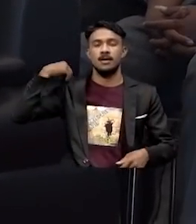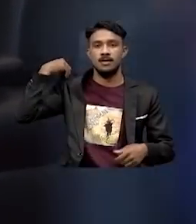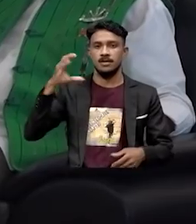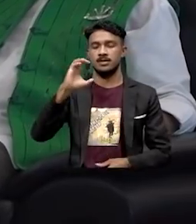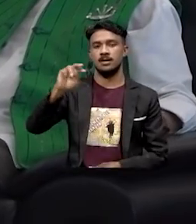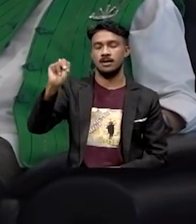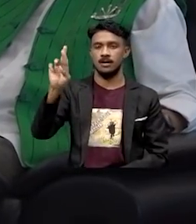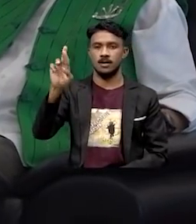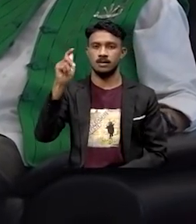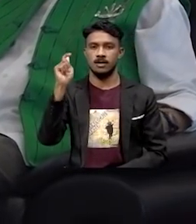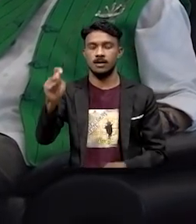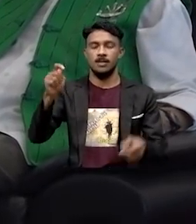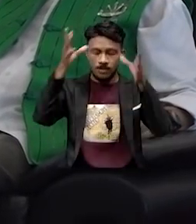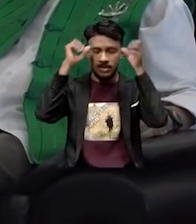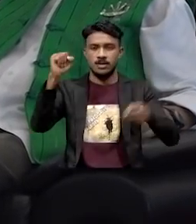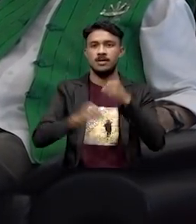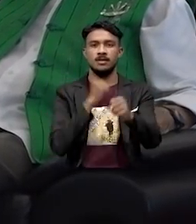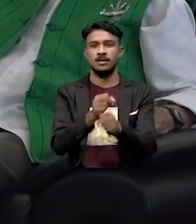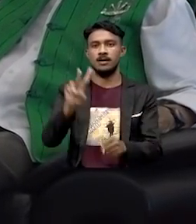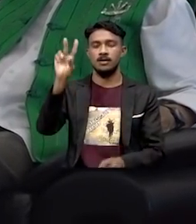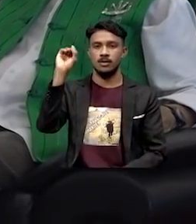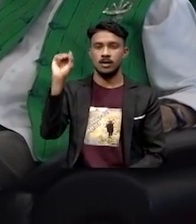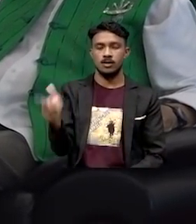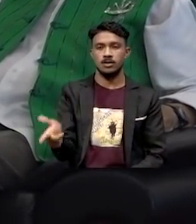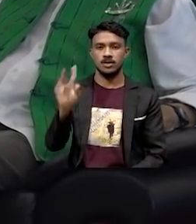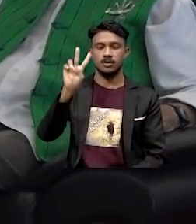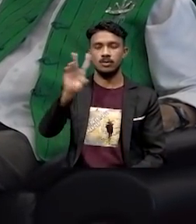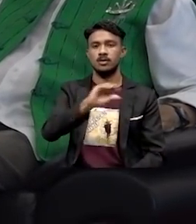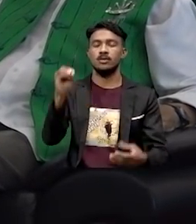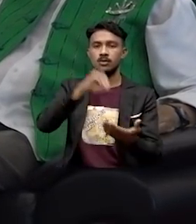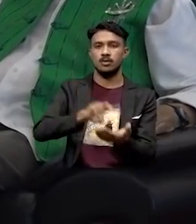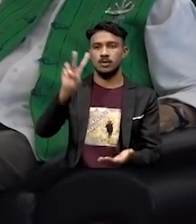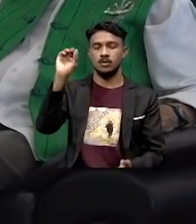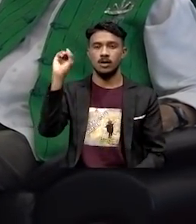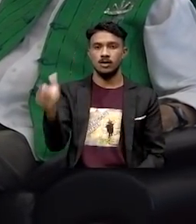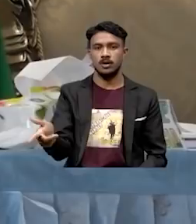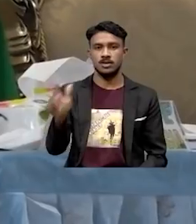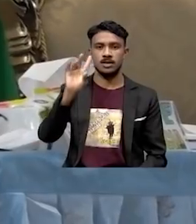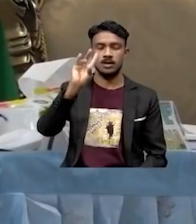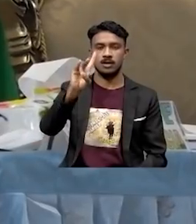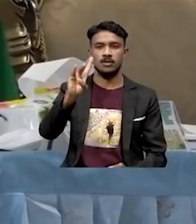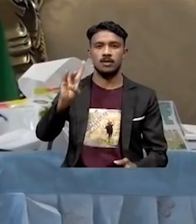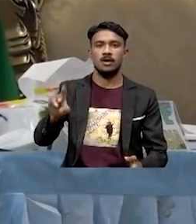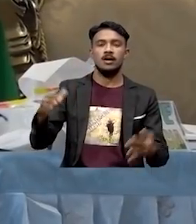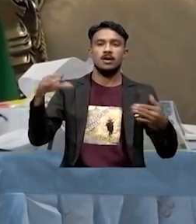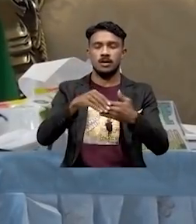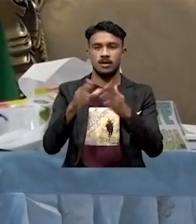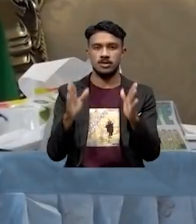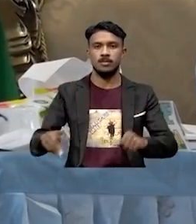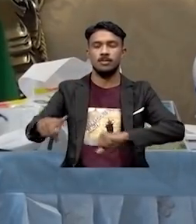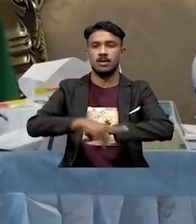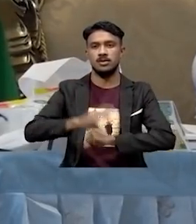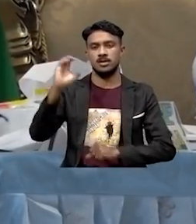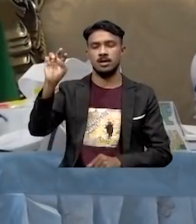nian ba presidenti periodu riung rua ruanu resing rua to riung rua ruanu resing hitu. Konferensi ne be lidera rasiku si presidenti Partido